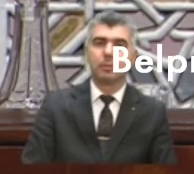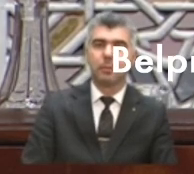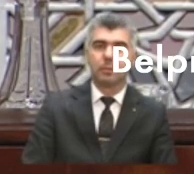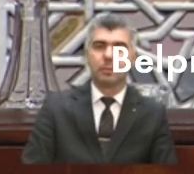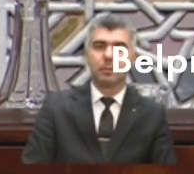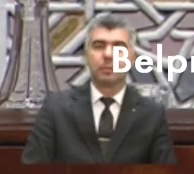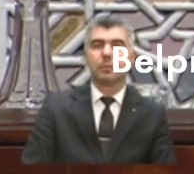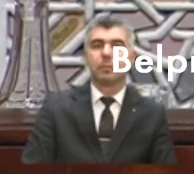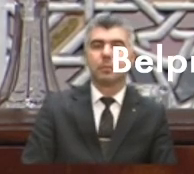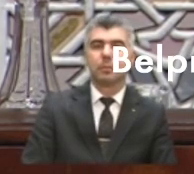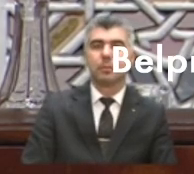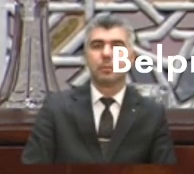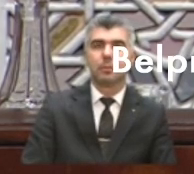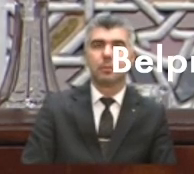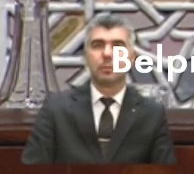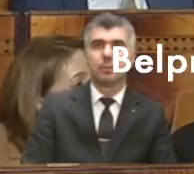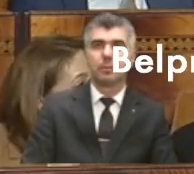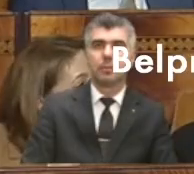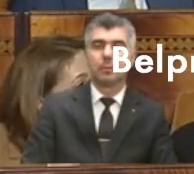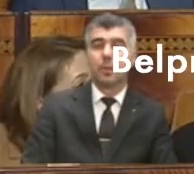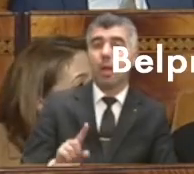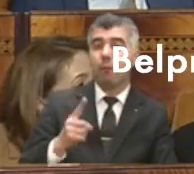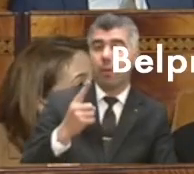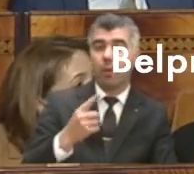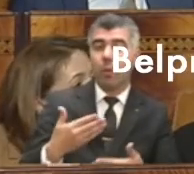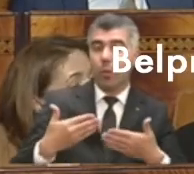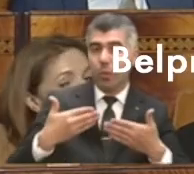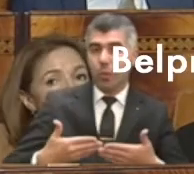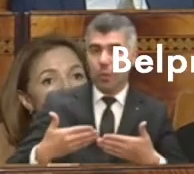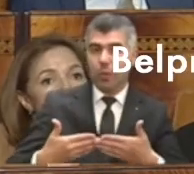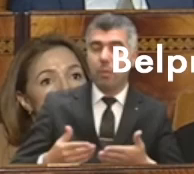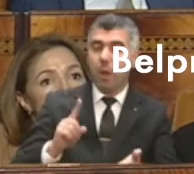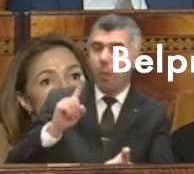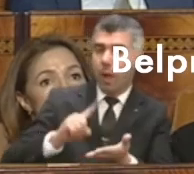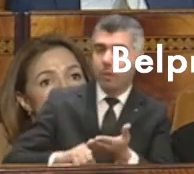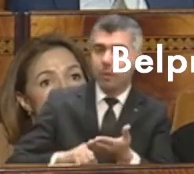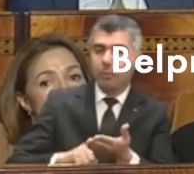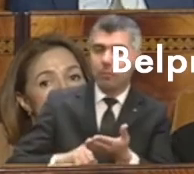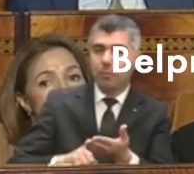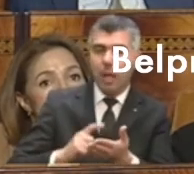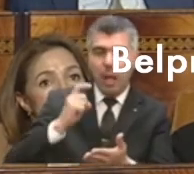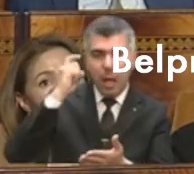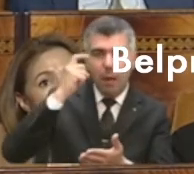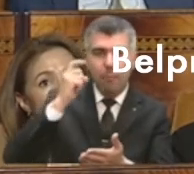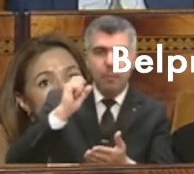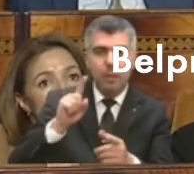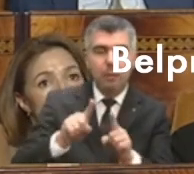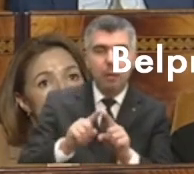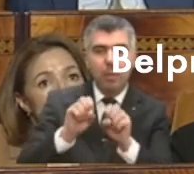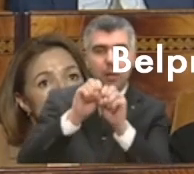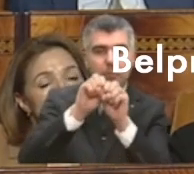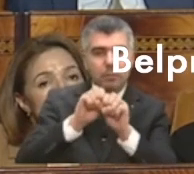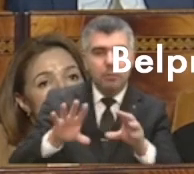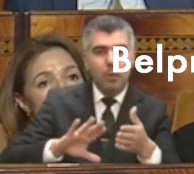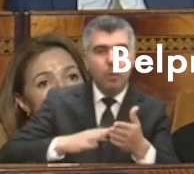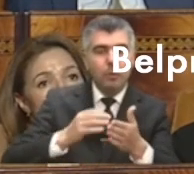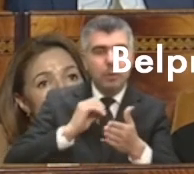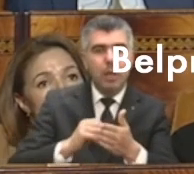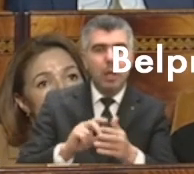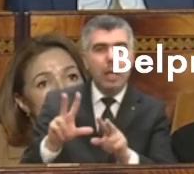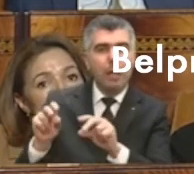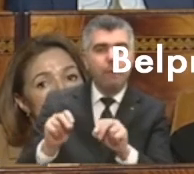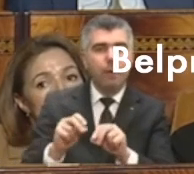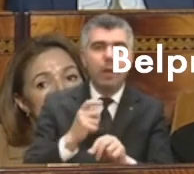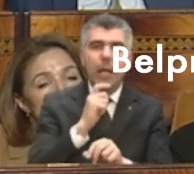السلام. اولا كنظن بانه اليوم وجب التفكير في التغطية الشاملة بحال اللي كاين في